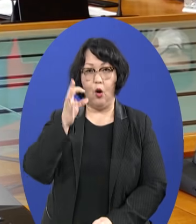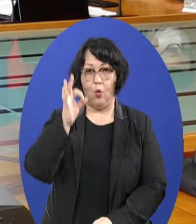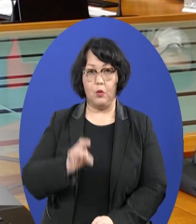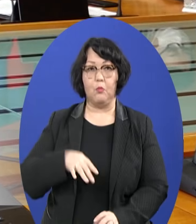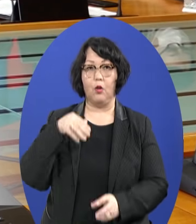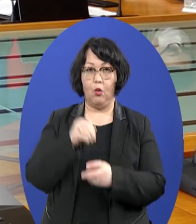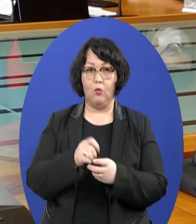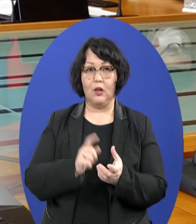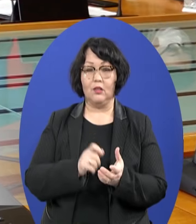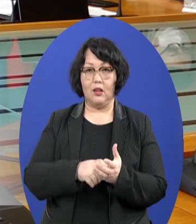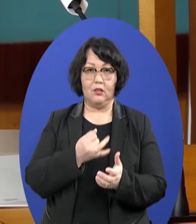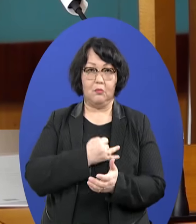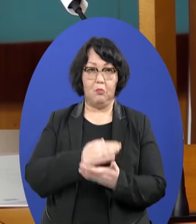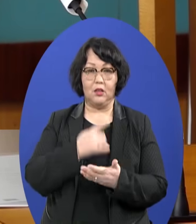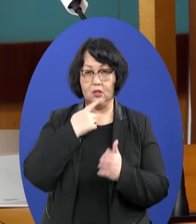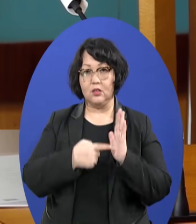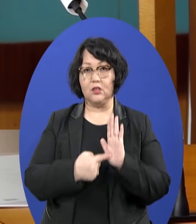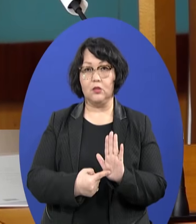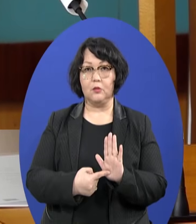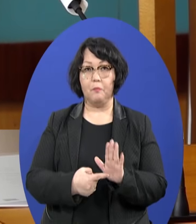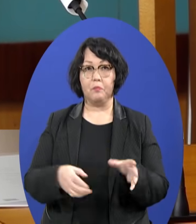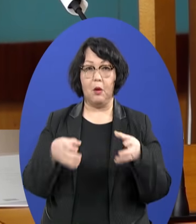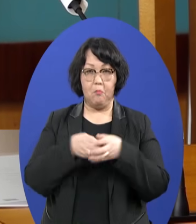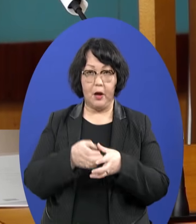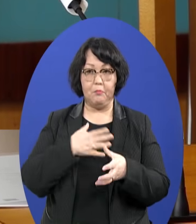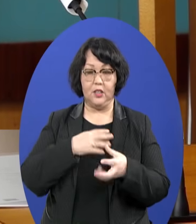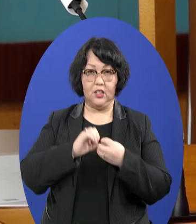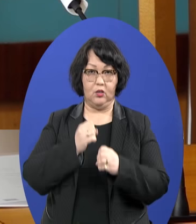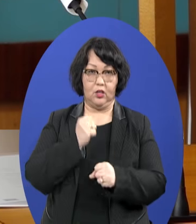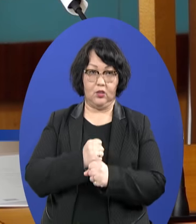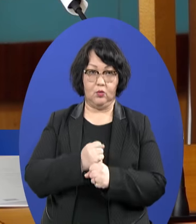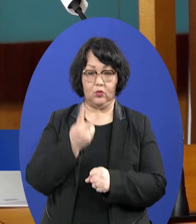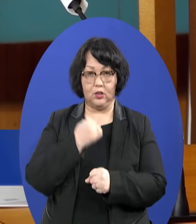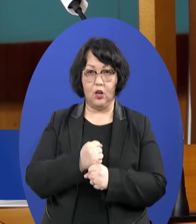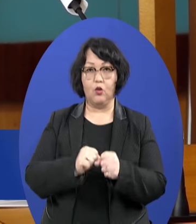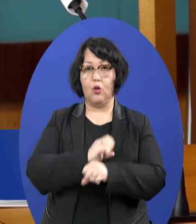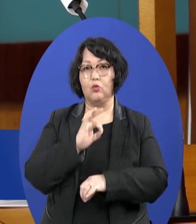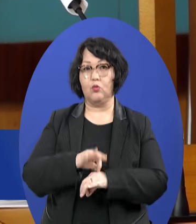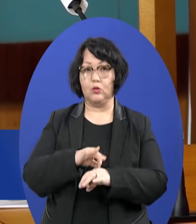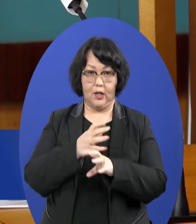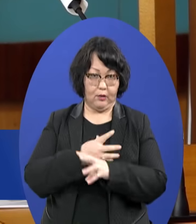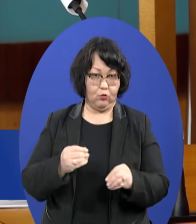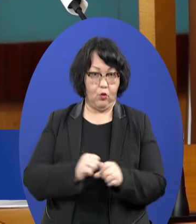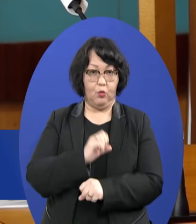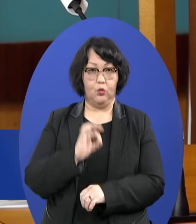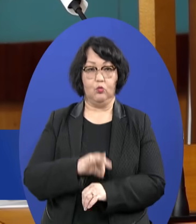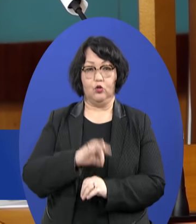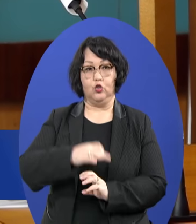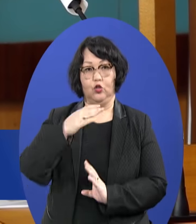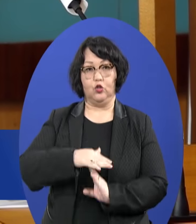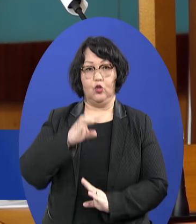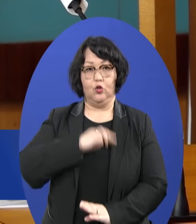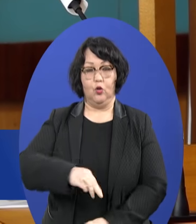итгэлтэй байгаагаа илэрхийллээ. Багийн хэрэгжүүлэх үйл ажиллагаа нь коронавирус халдвар, COVID-19-тэй тэнцэх үйл